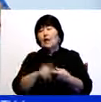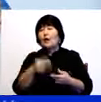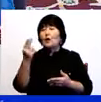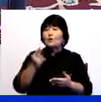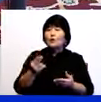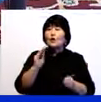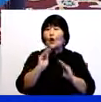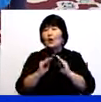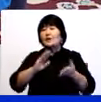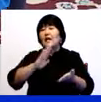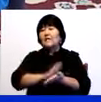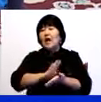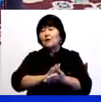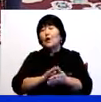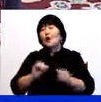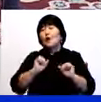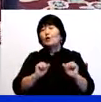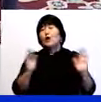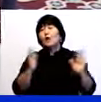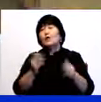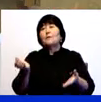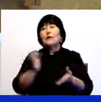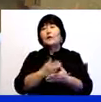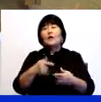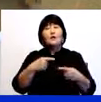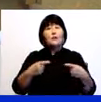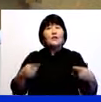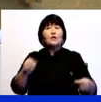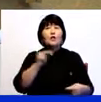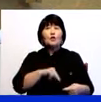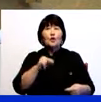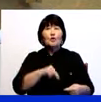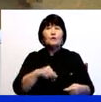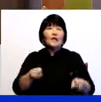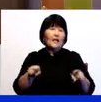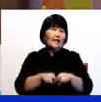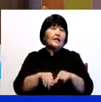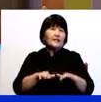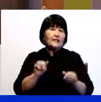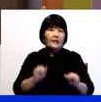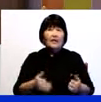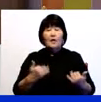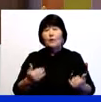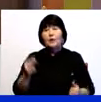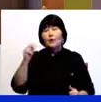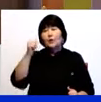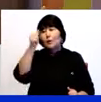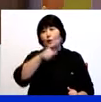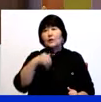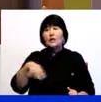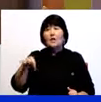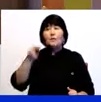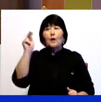салу, құрастыру, жапсыру, қоршаған ортамен танысу секілді бірнеше жұмыстарды қатар істей алады. Биылғы оқу жылында барлық